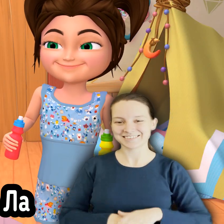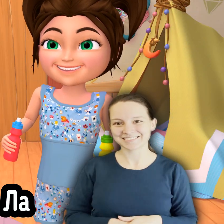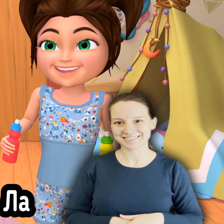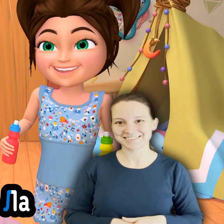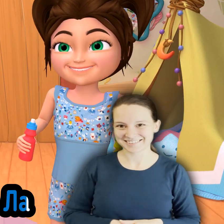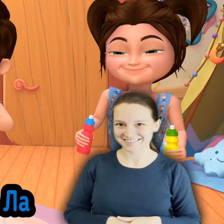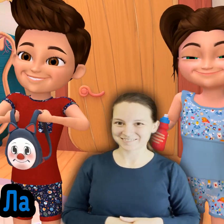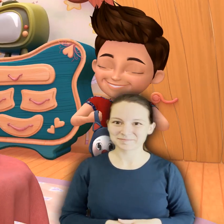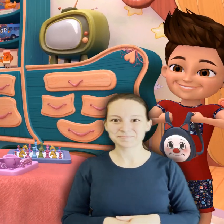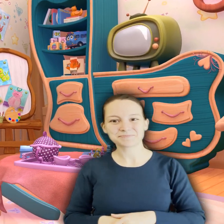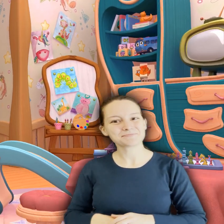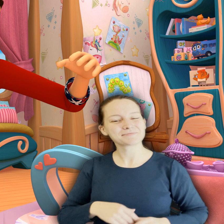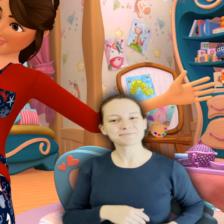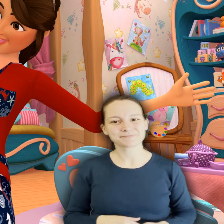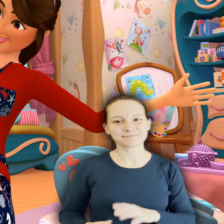Ла-ла-ла-ла-ла-ла-ла-ла.